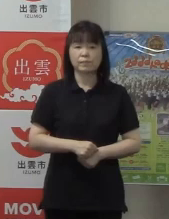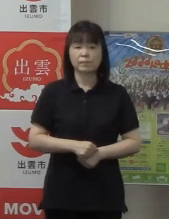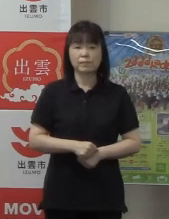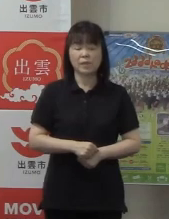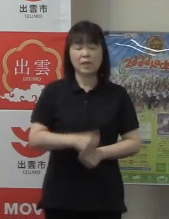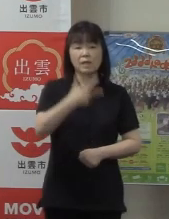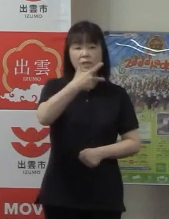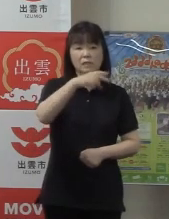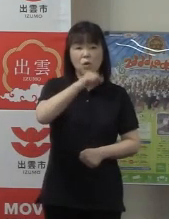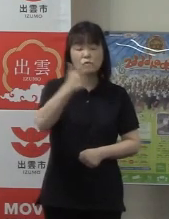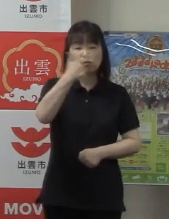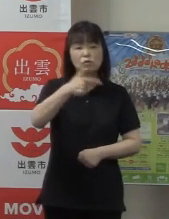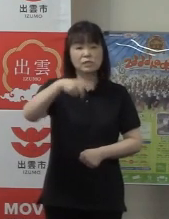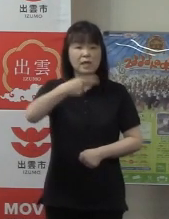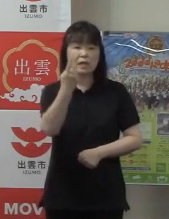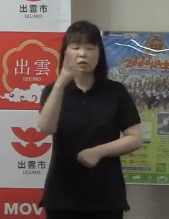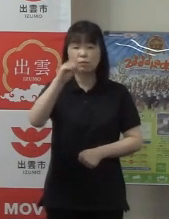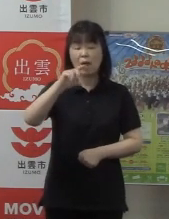7億6,100万円、